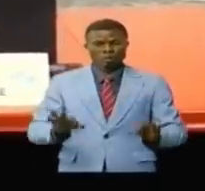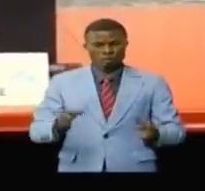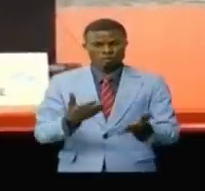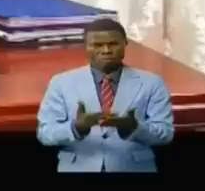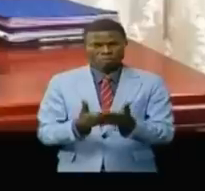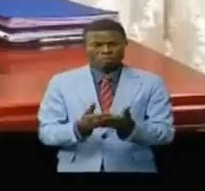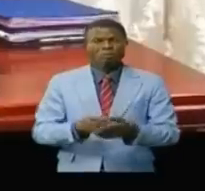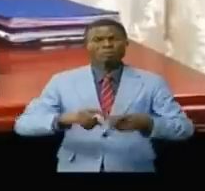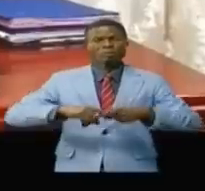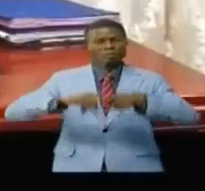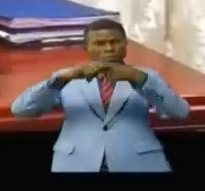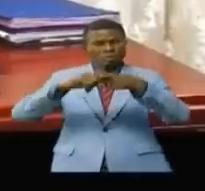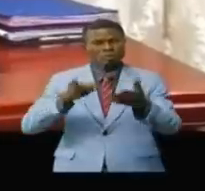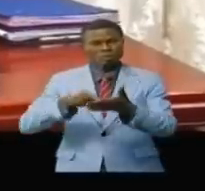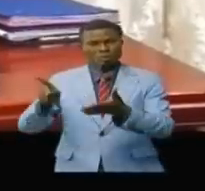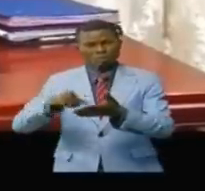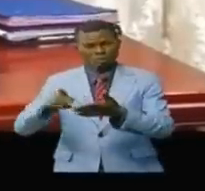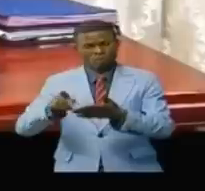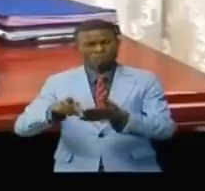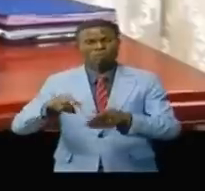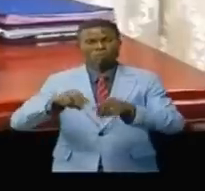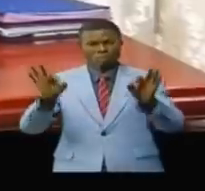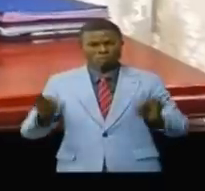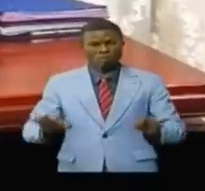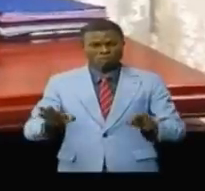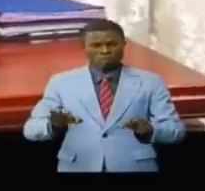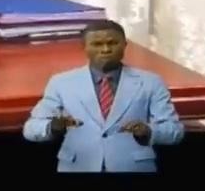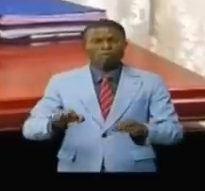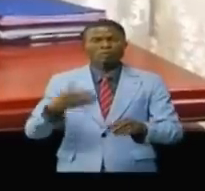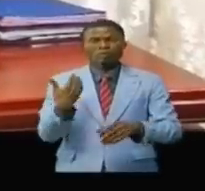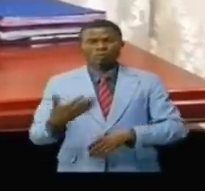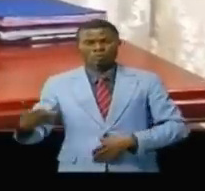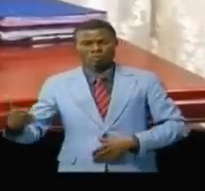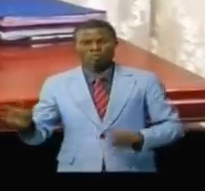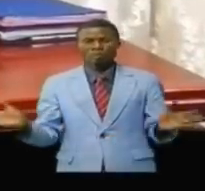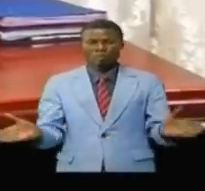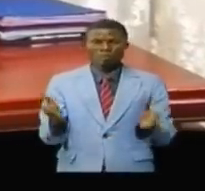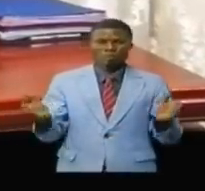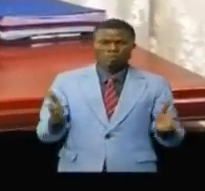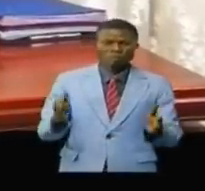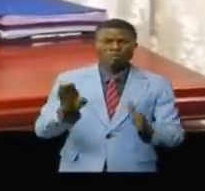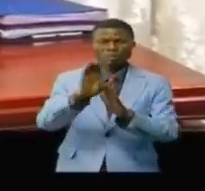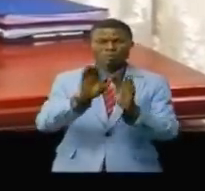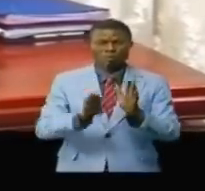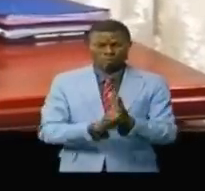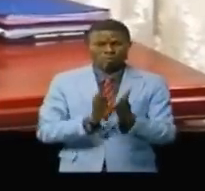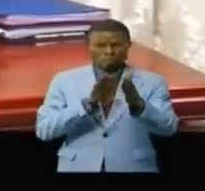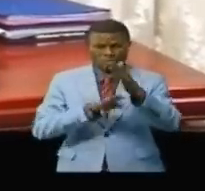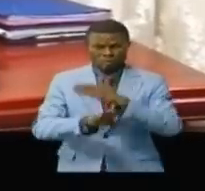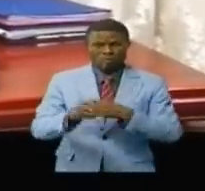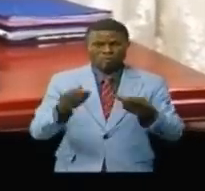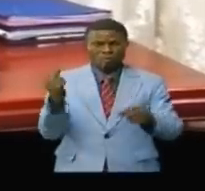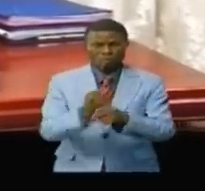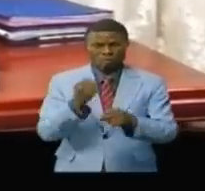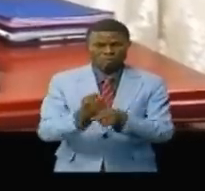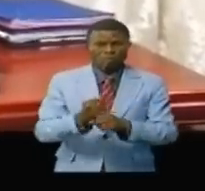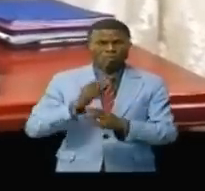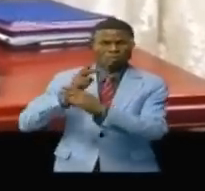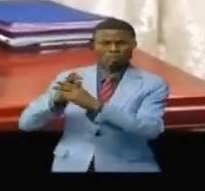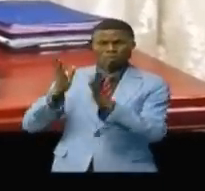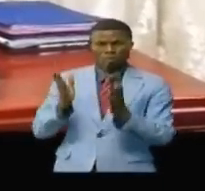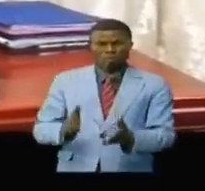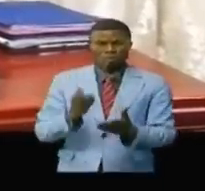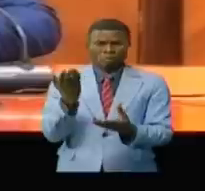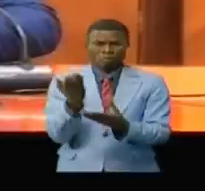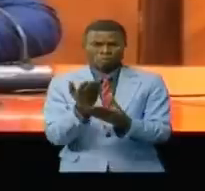La suppression du paiement des redevances foncières en nature. Le renforcement des conditions d'accès à la fonction des conservateurs de